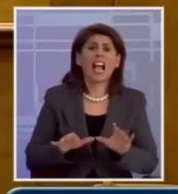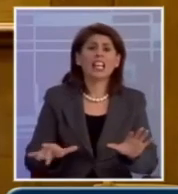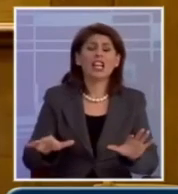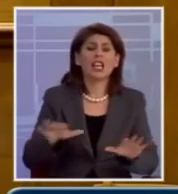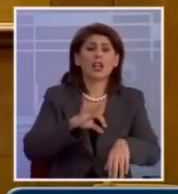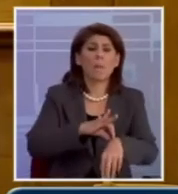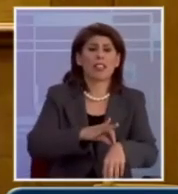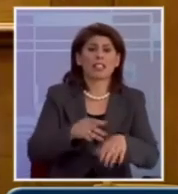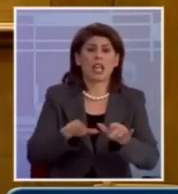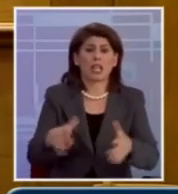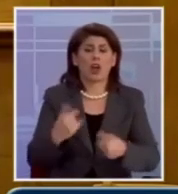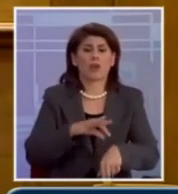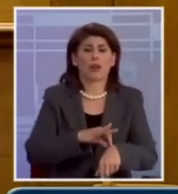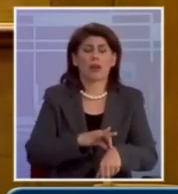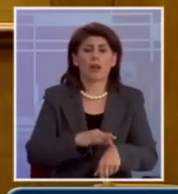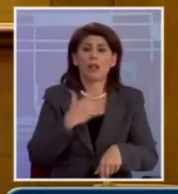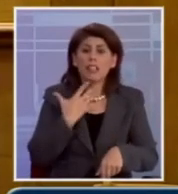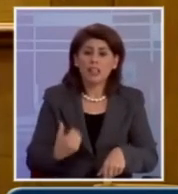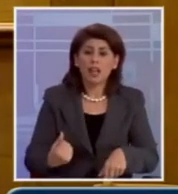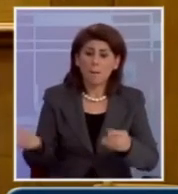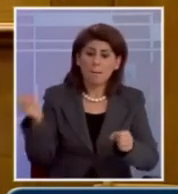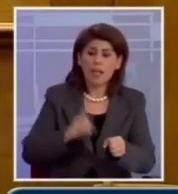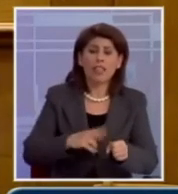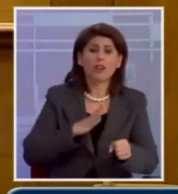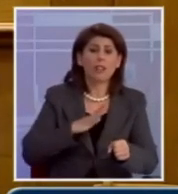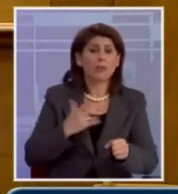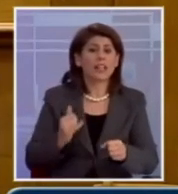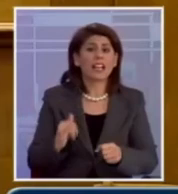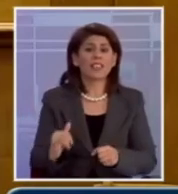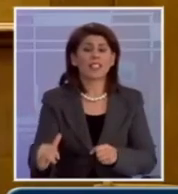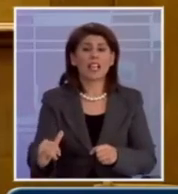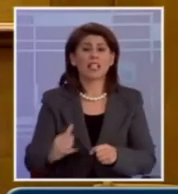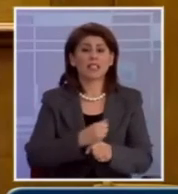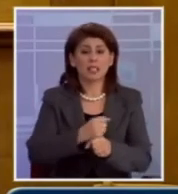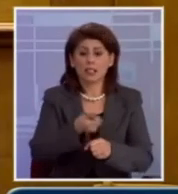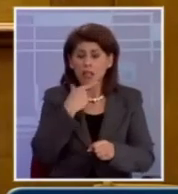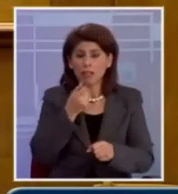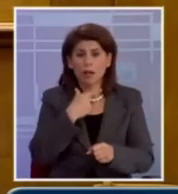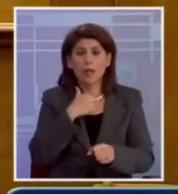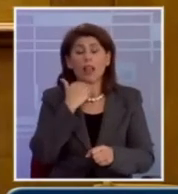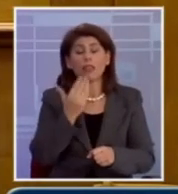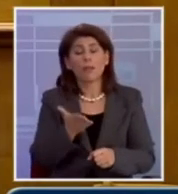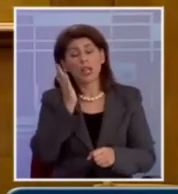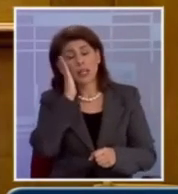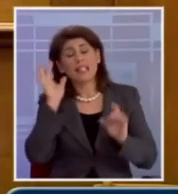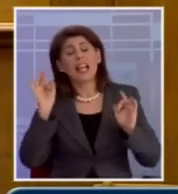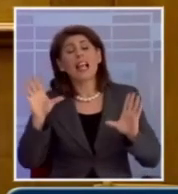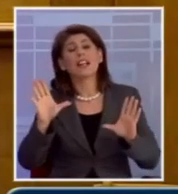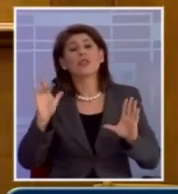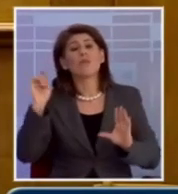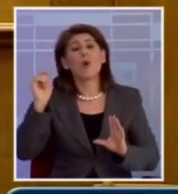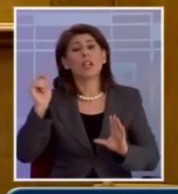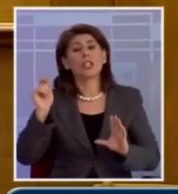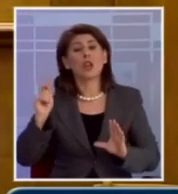χάνονται άνθρωποι γιατί υπάρχει καθυστέρηση στην αγωγή τους, δεν μπορεί να κοιμάται κανένας Έλληνας και κανένας